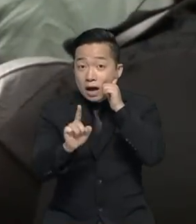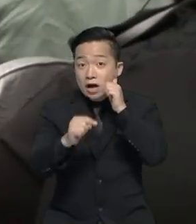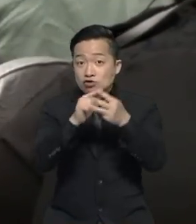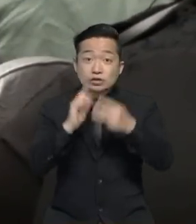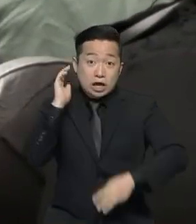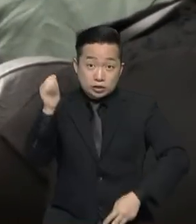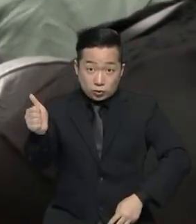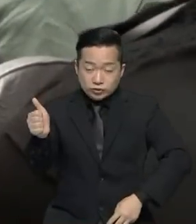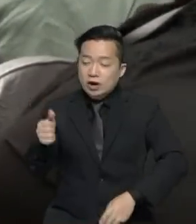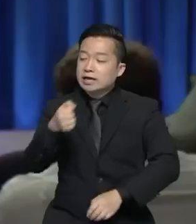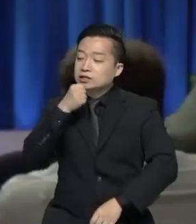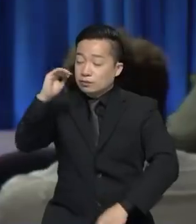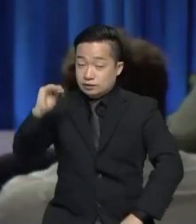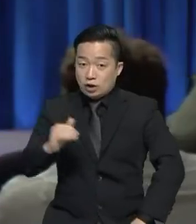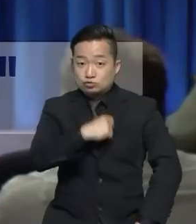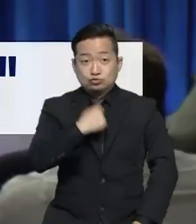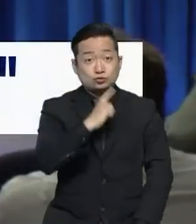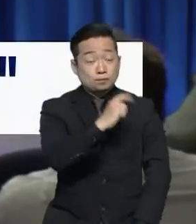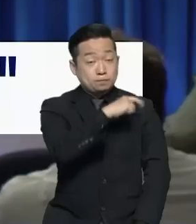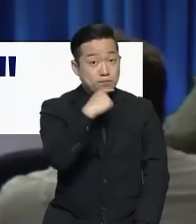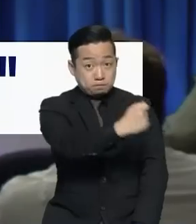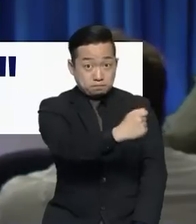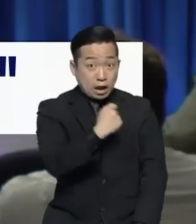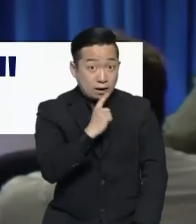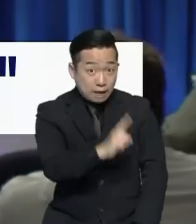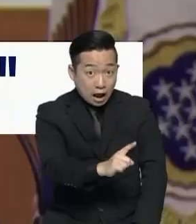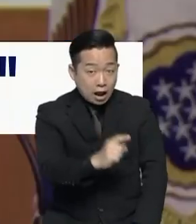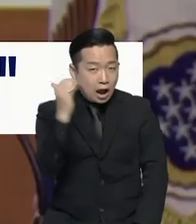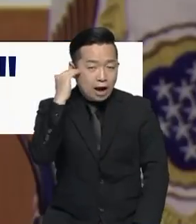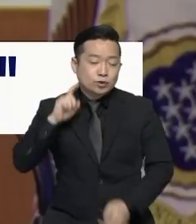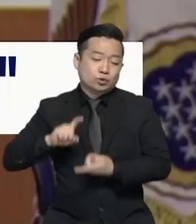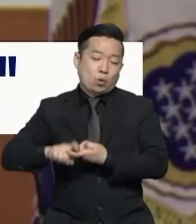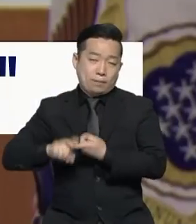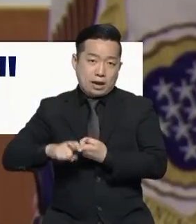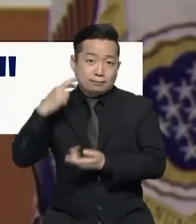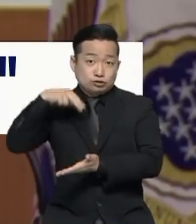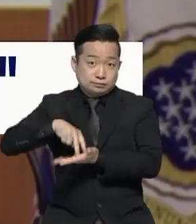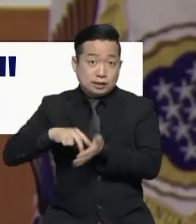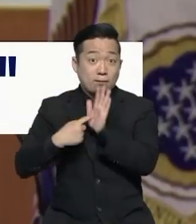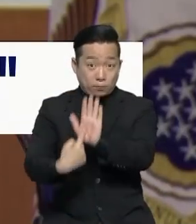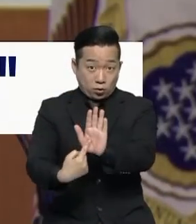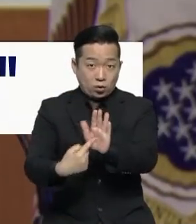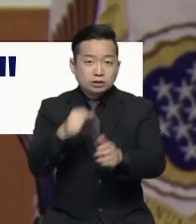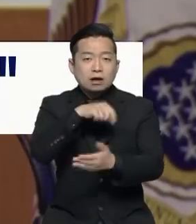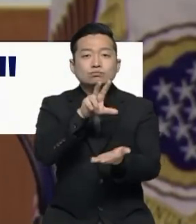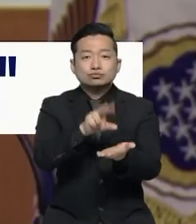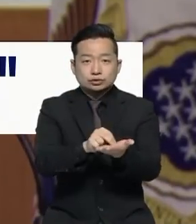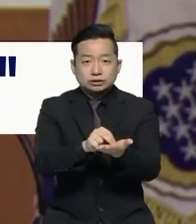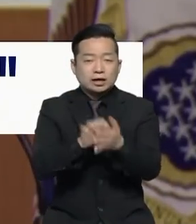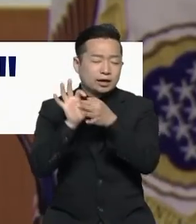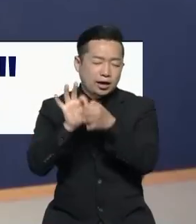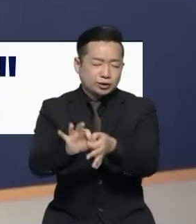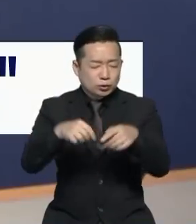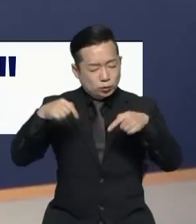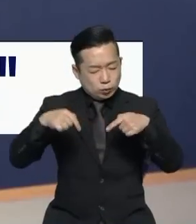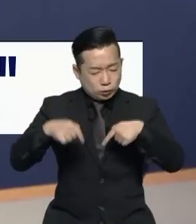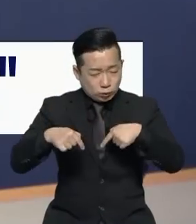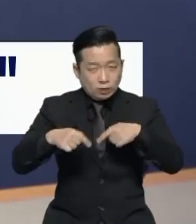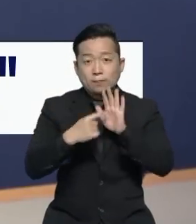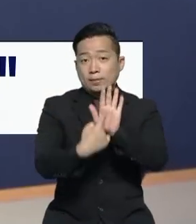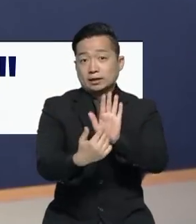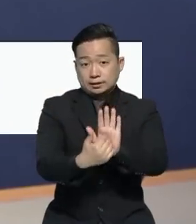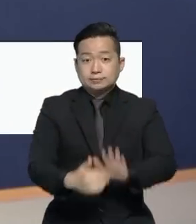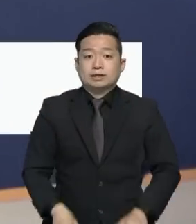인터뷰를 겨냥한 중국 측 경고에 미국은 한국이 동맹임을 강조하며 타이완 문제도 계속 함께 조율해 나갈 것이라고